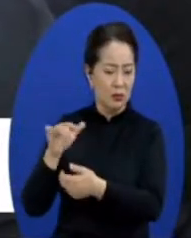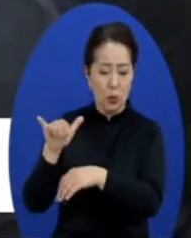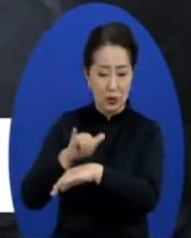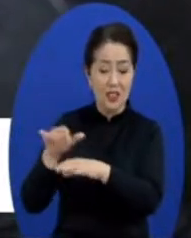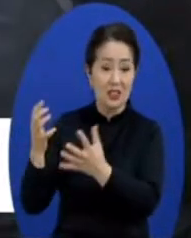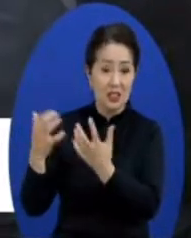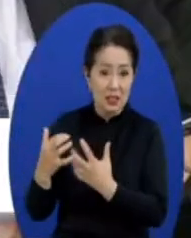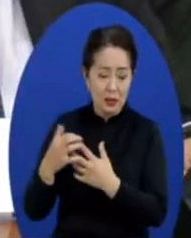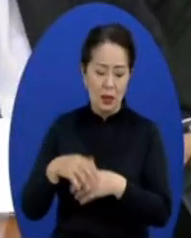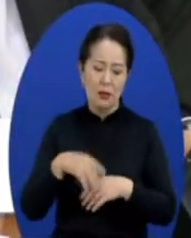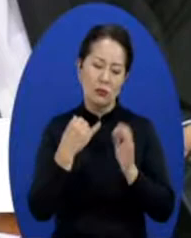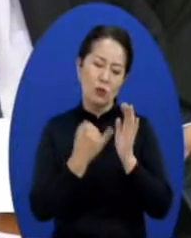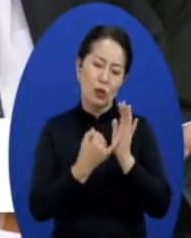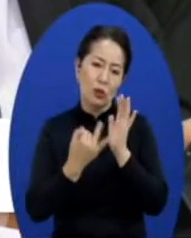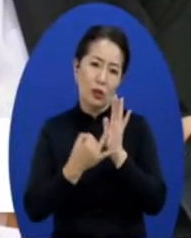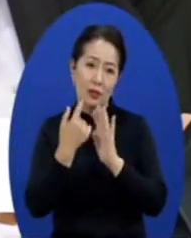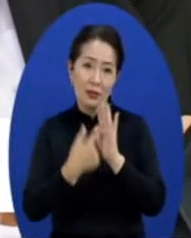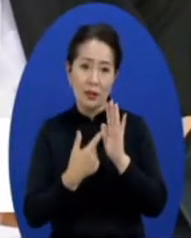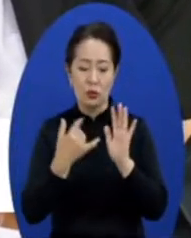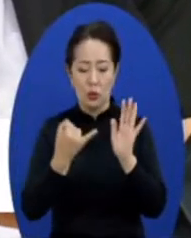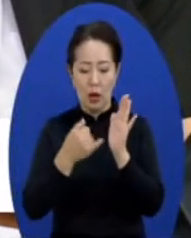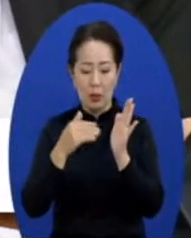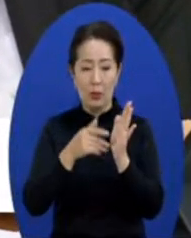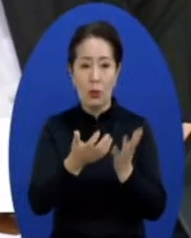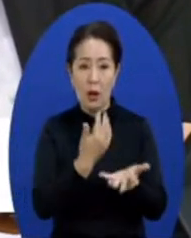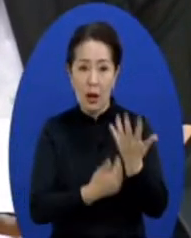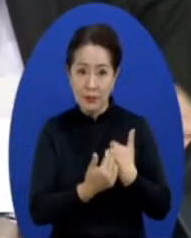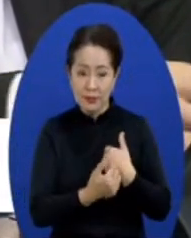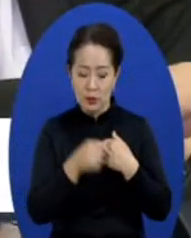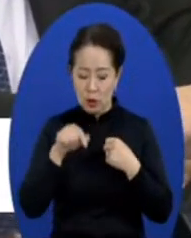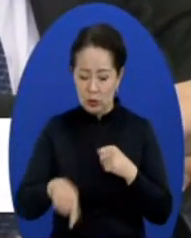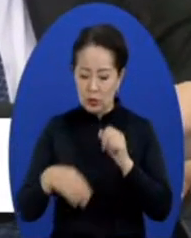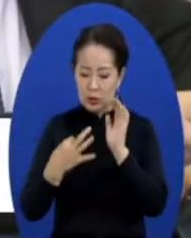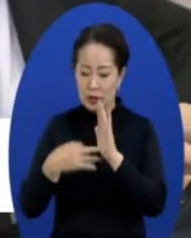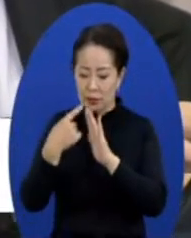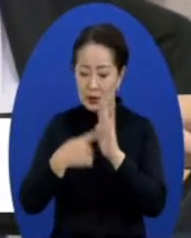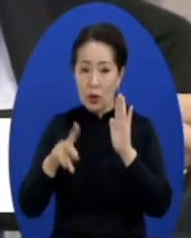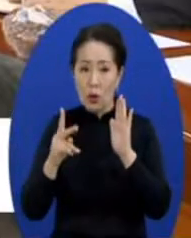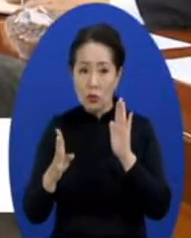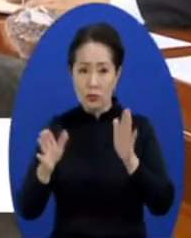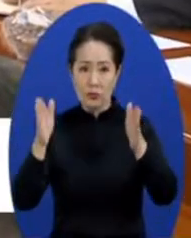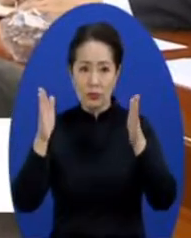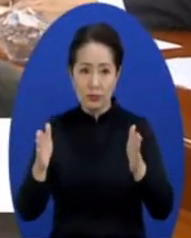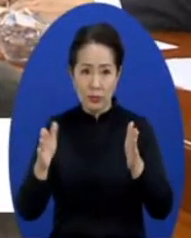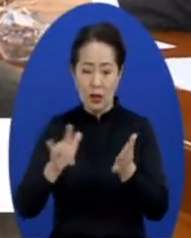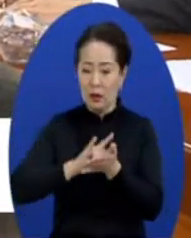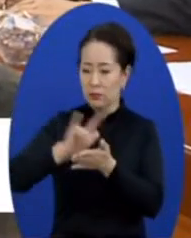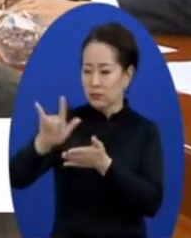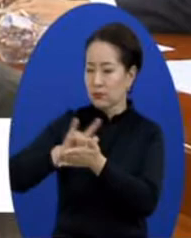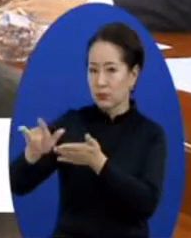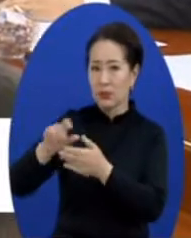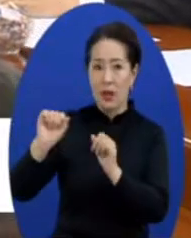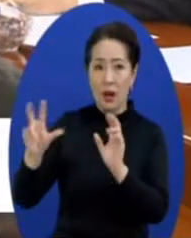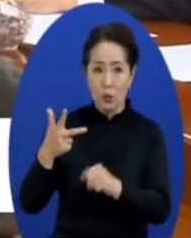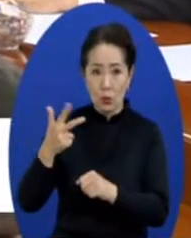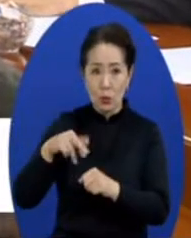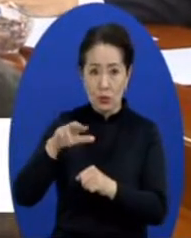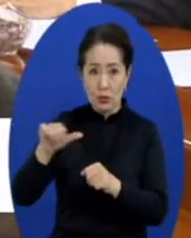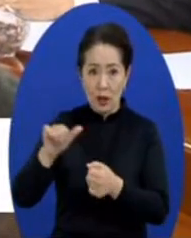6-7 сард 6000 орчим иргэнээ тусгай нислэгээр татан авсан бол 8-р сарын 24-ний өдрийн байдлаар 13 удаагийн захиалгын